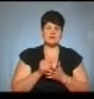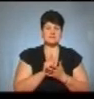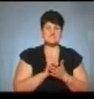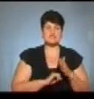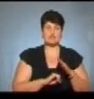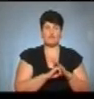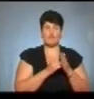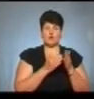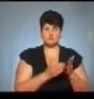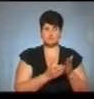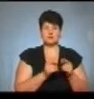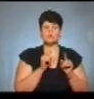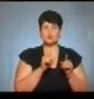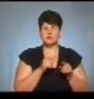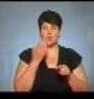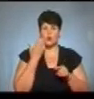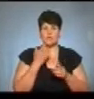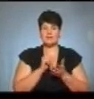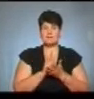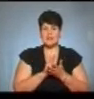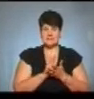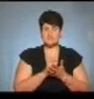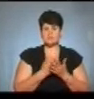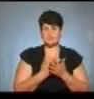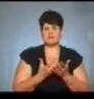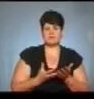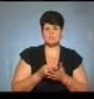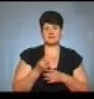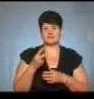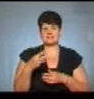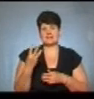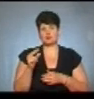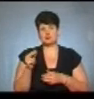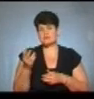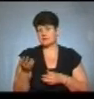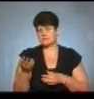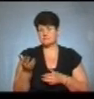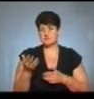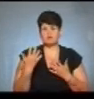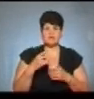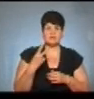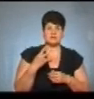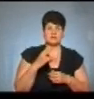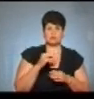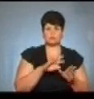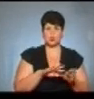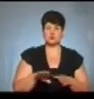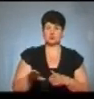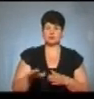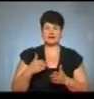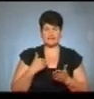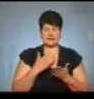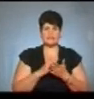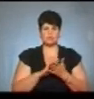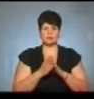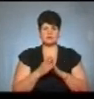фонд, тоді, коли пенсія, наприклад, виплачується 23 числа, тобто вже 20 число пройшло, то є домовленість зі